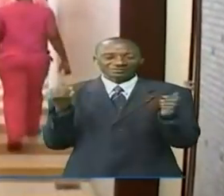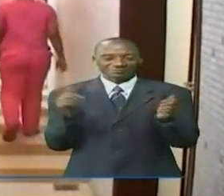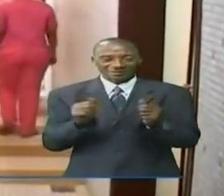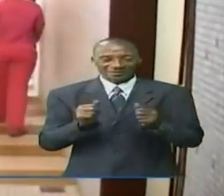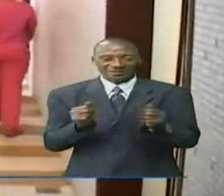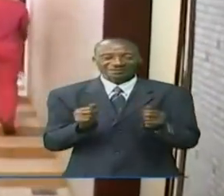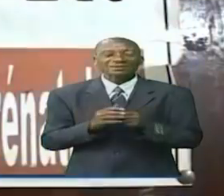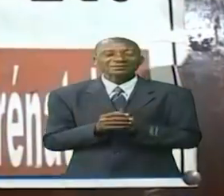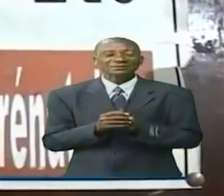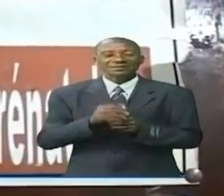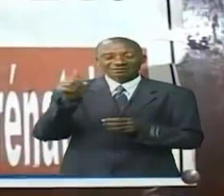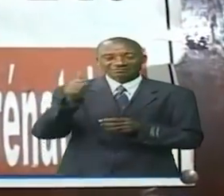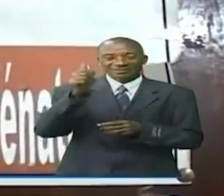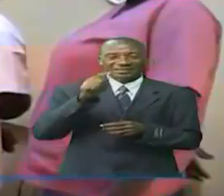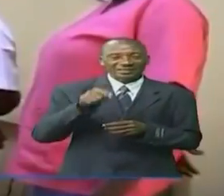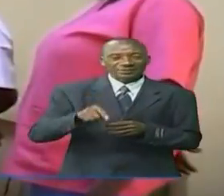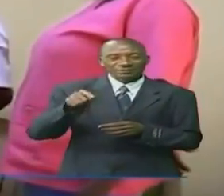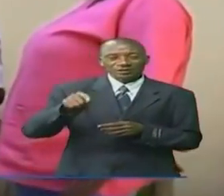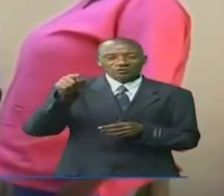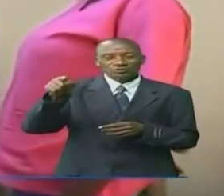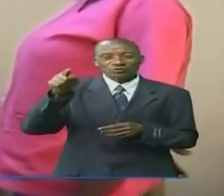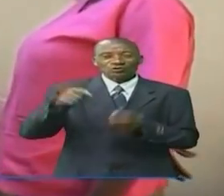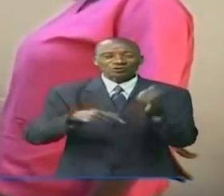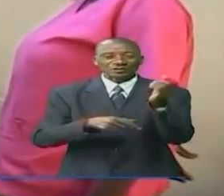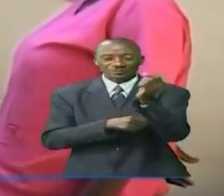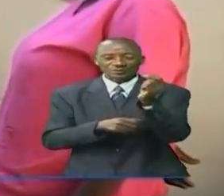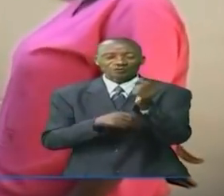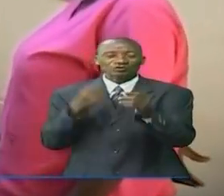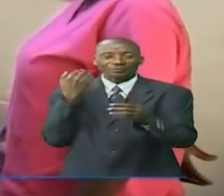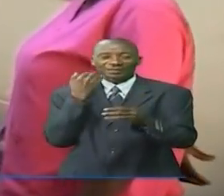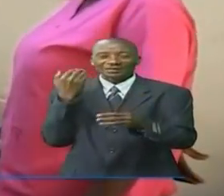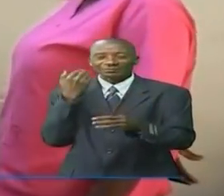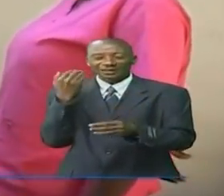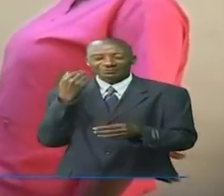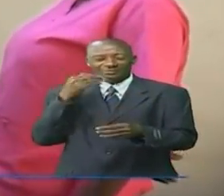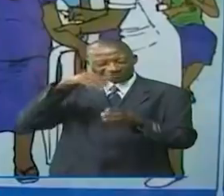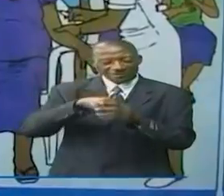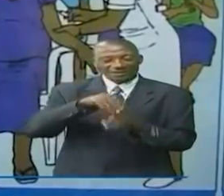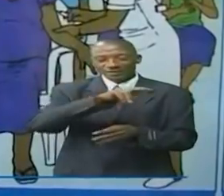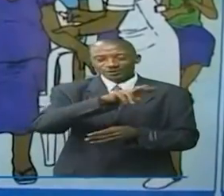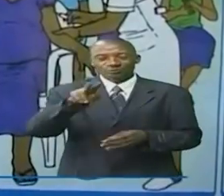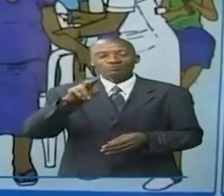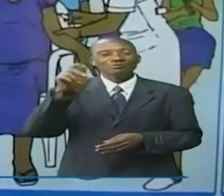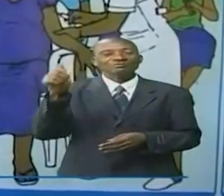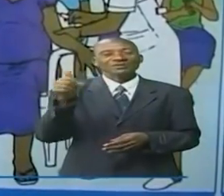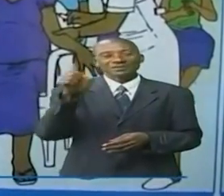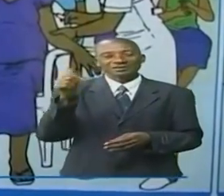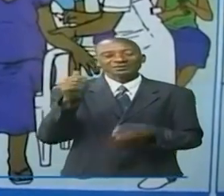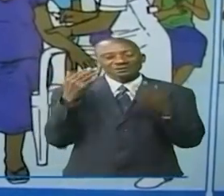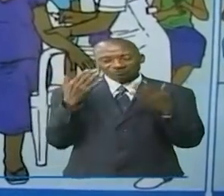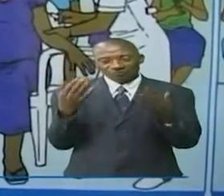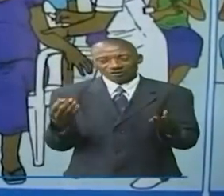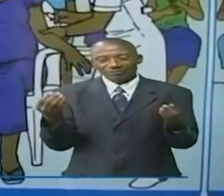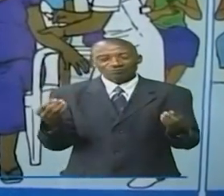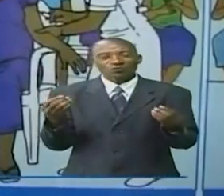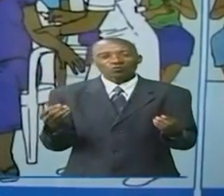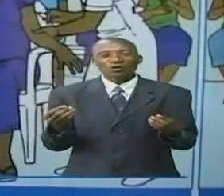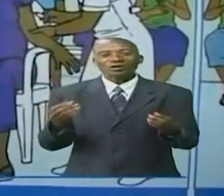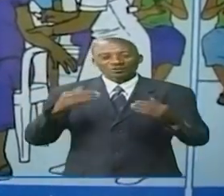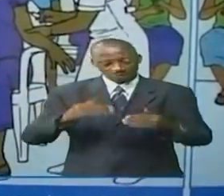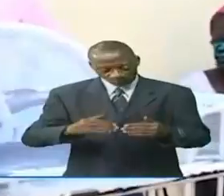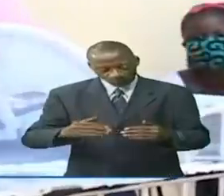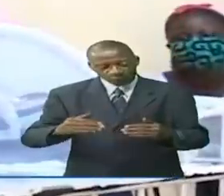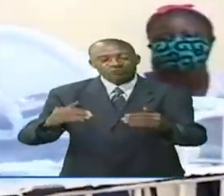de 21 millions de cas enregistrés en 2021, d'où les renforcements des stratégies de lutte